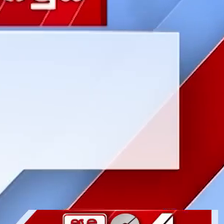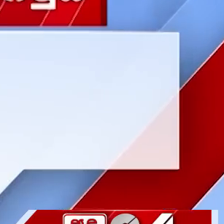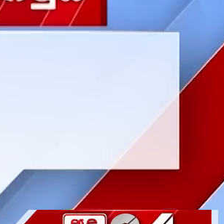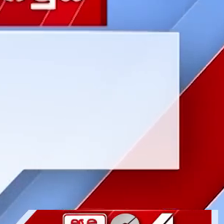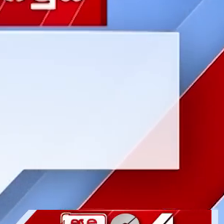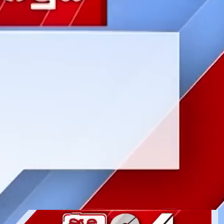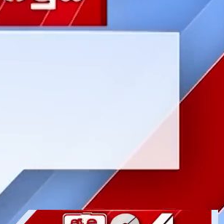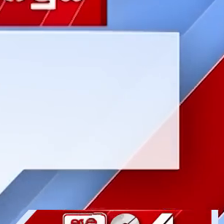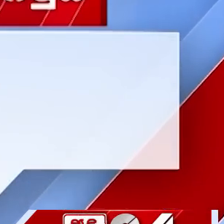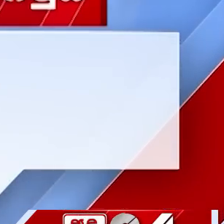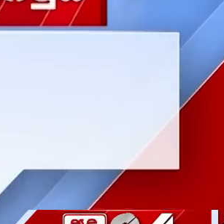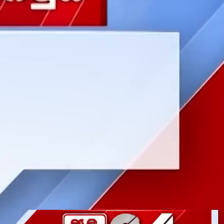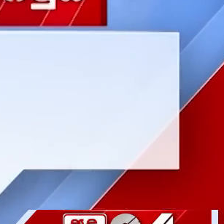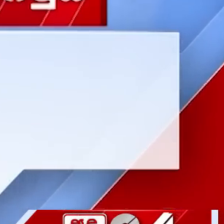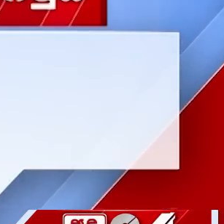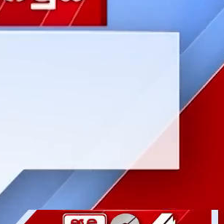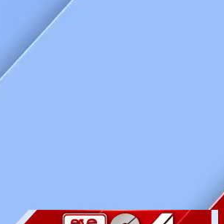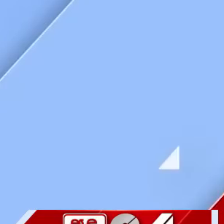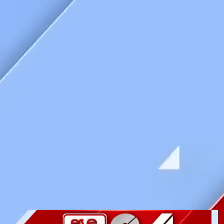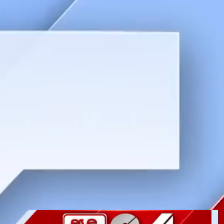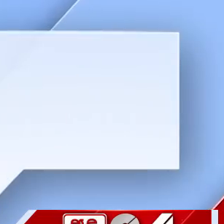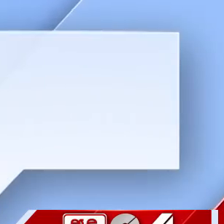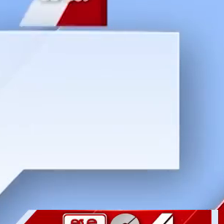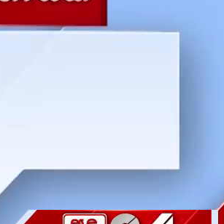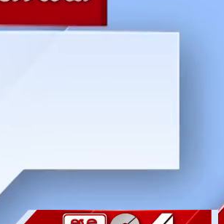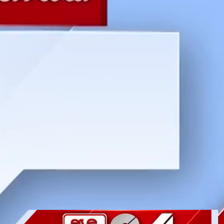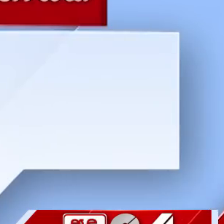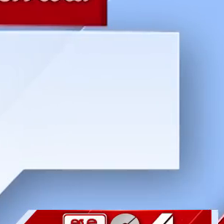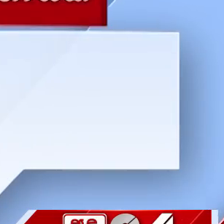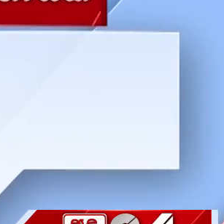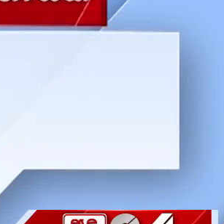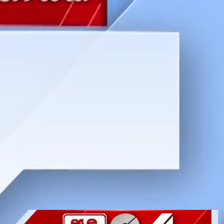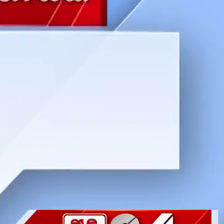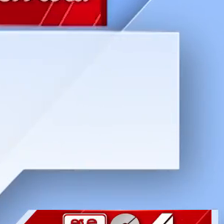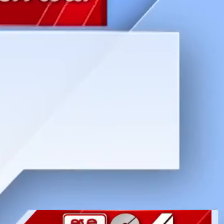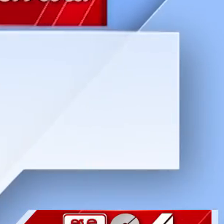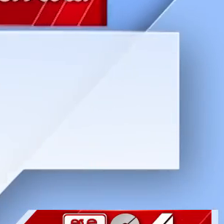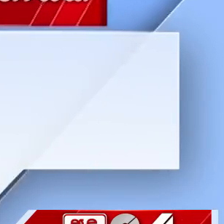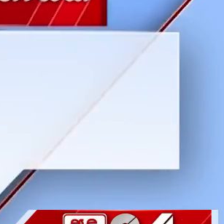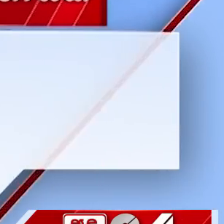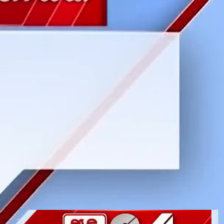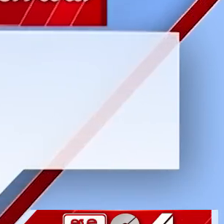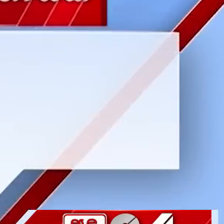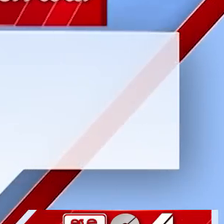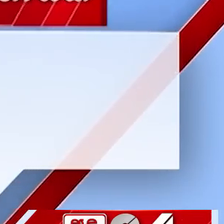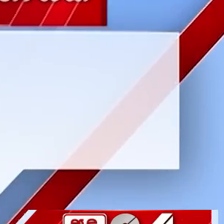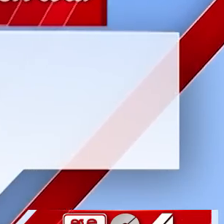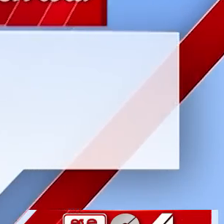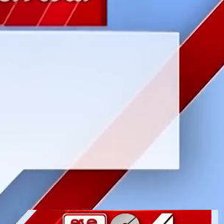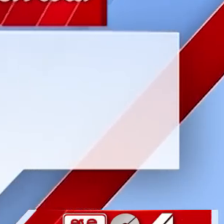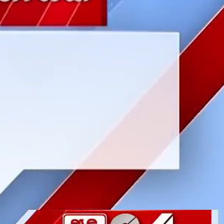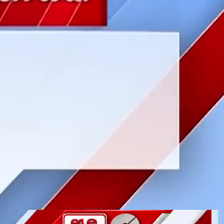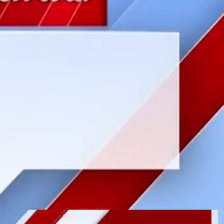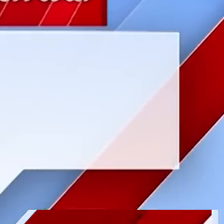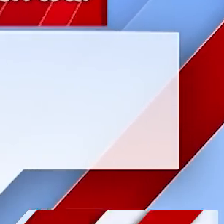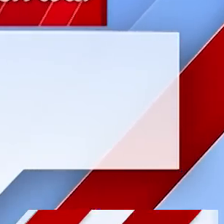මන්ත්‍රීවරුන් යෝජනාවට පක්ෂව සේ ඡන්දය ප්‍රකාශ කළා. පාර්ලිමේන්තුවේ ස්වාධීනව කටයුතු කරන අනුර ප්‍රියදර්ශන යාපා WDJ සෙනවිරත්න හා ශ්‍රී